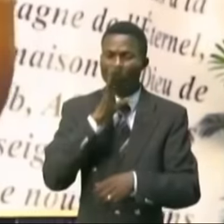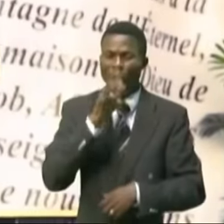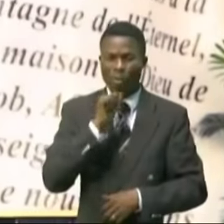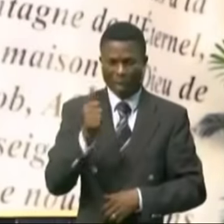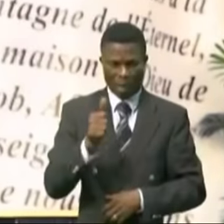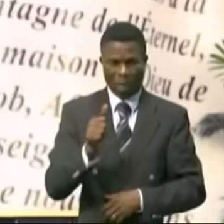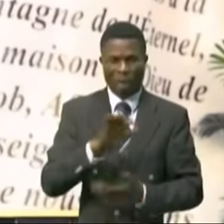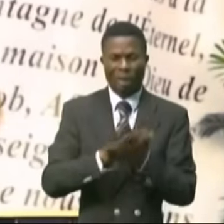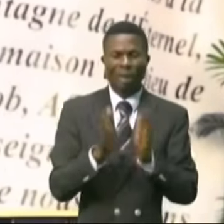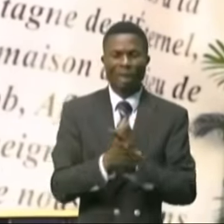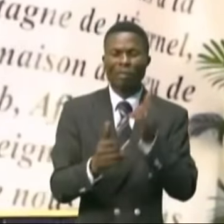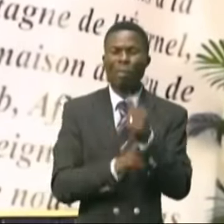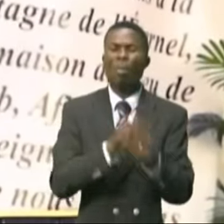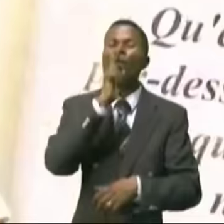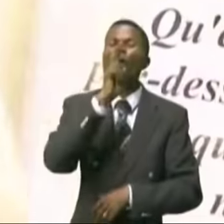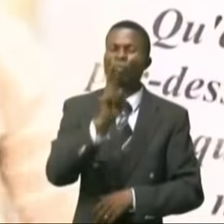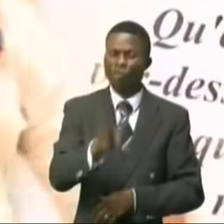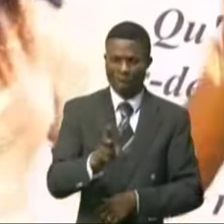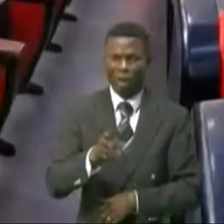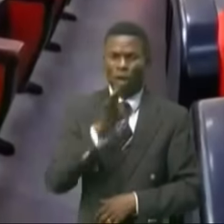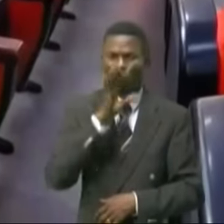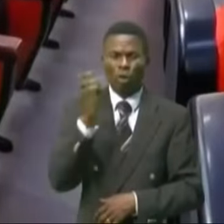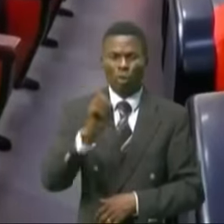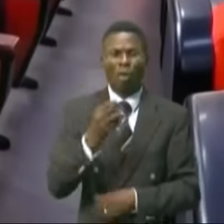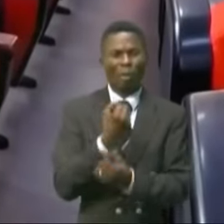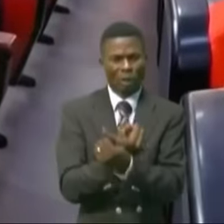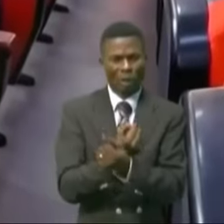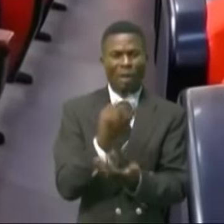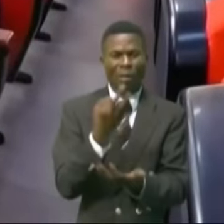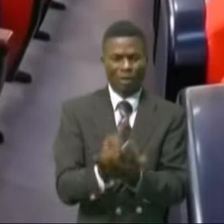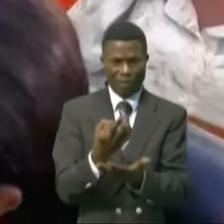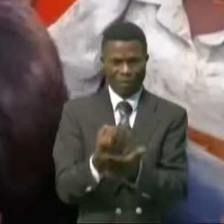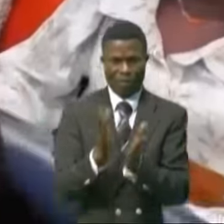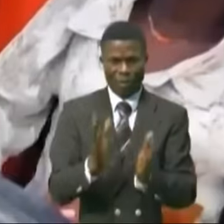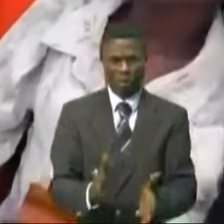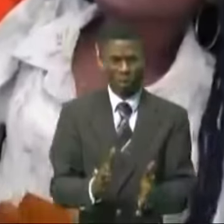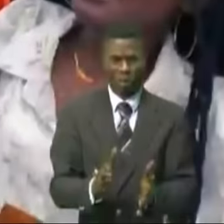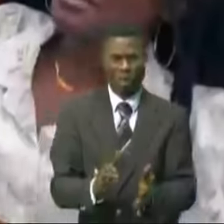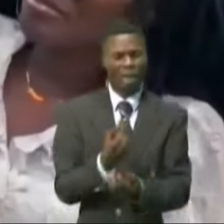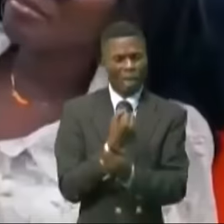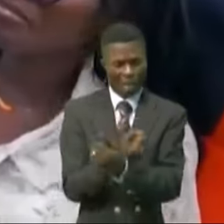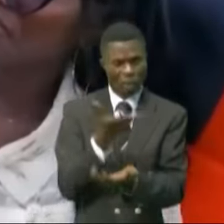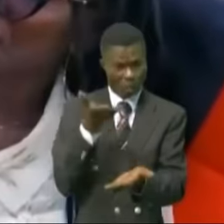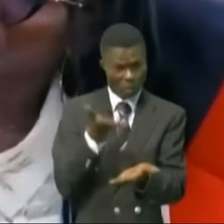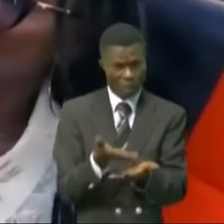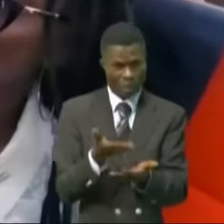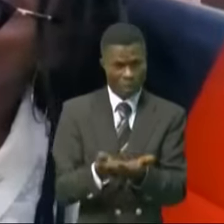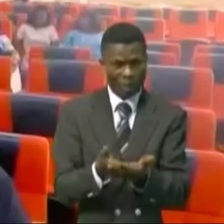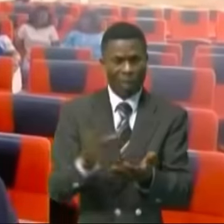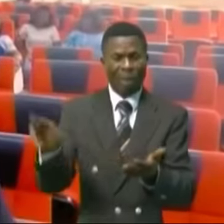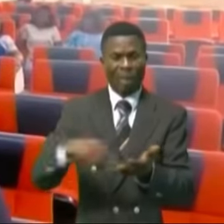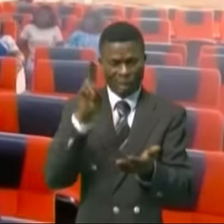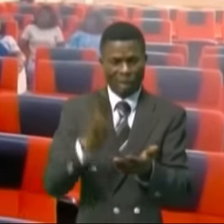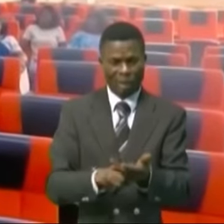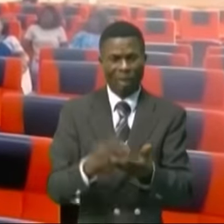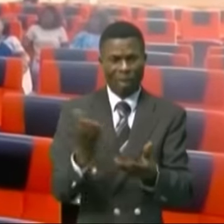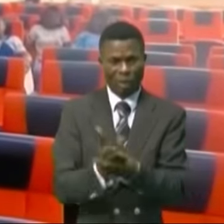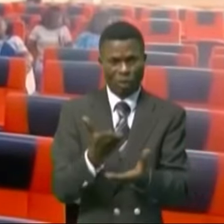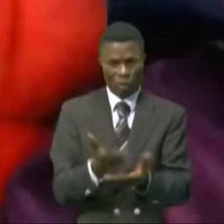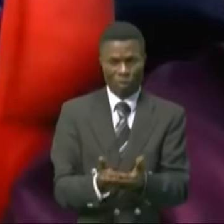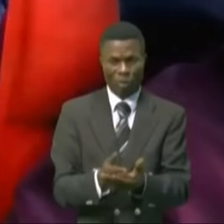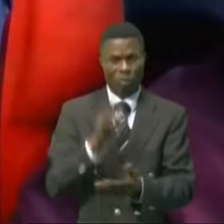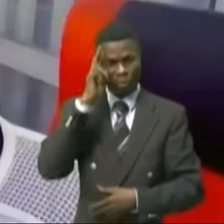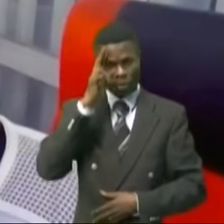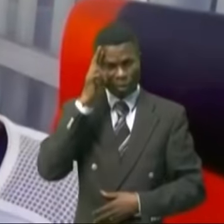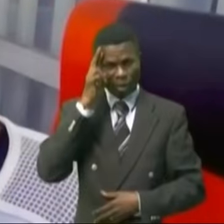personnes vraies dans le business. Dans la discipline financière, il y a le respect des accords. Les échanges enrichissants